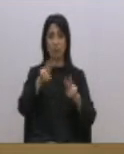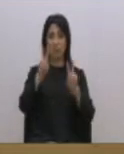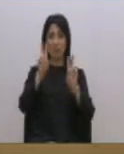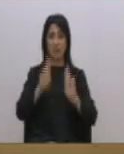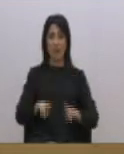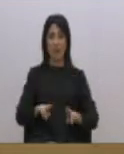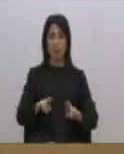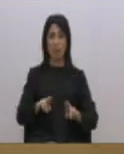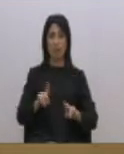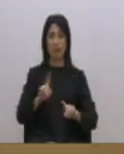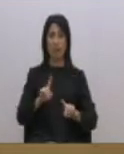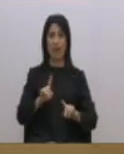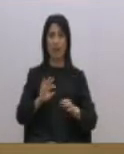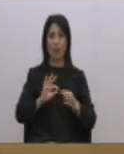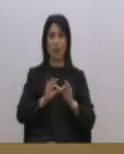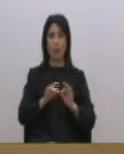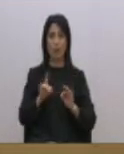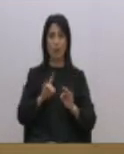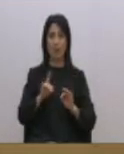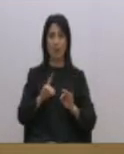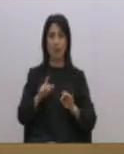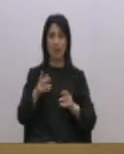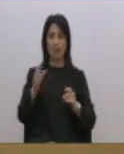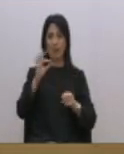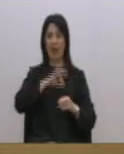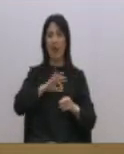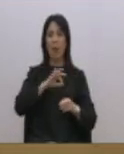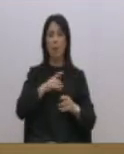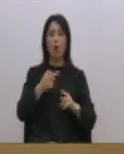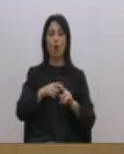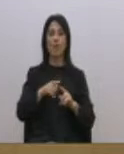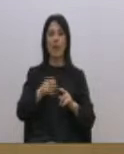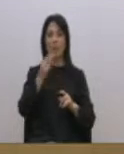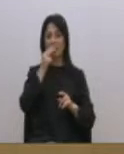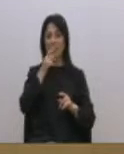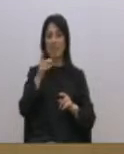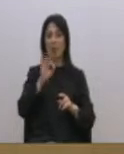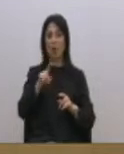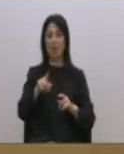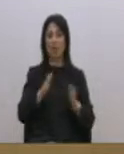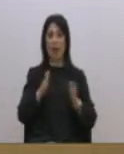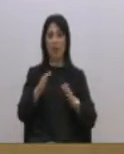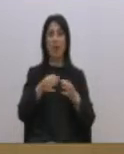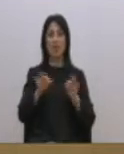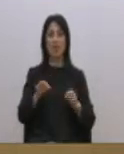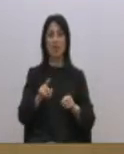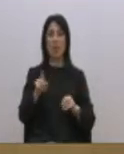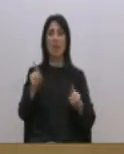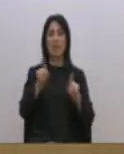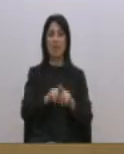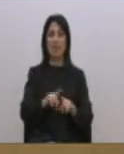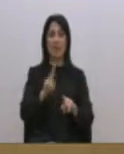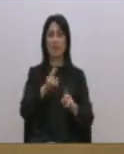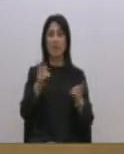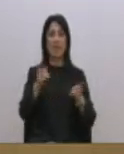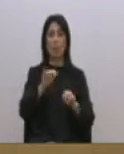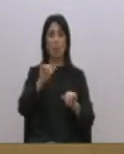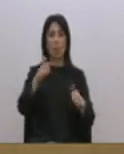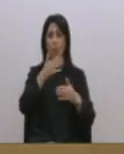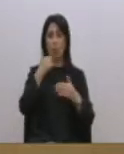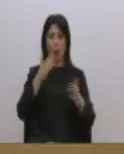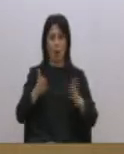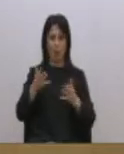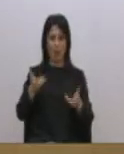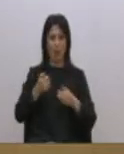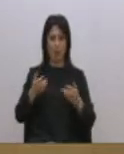specialuri, raga sa concretul, raz ritualist, bis gamo, ca ne va dies, tot sako, bi amis tu samanatia, dașobuli, da, visat, saci roeba, ara, sanu,